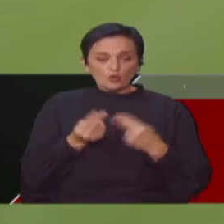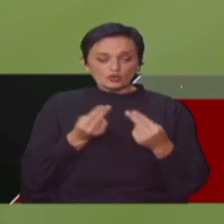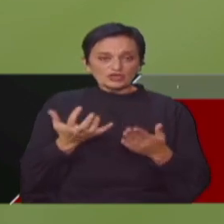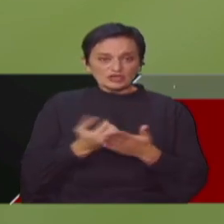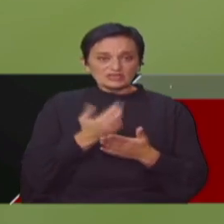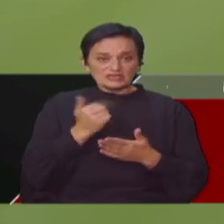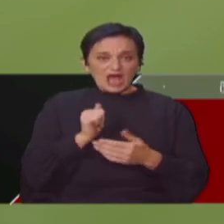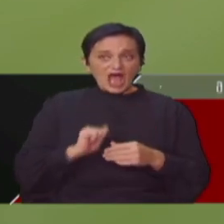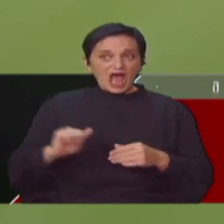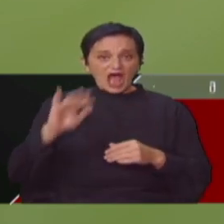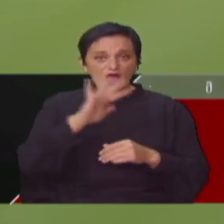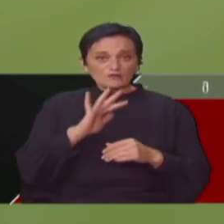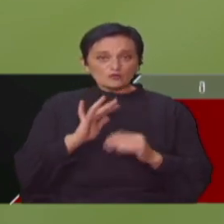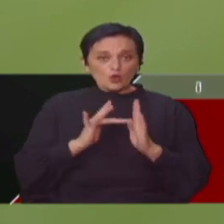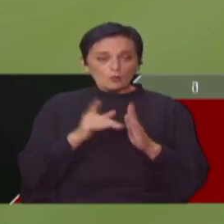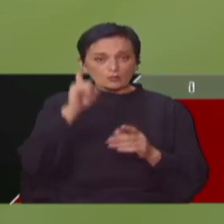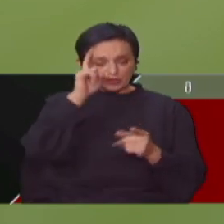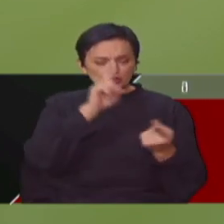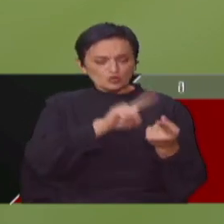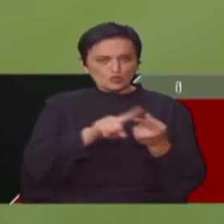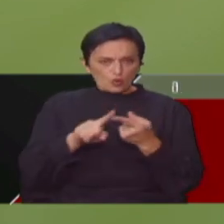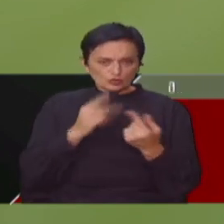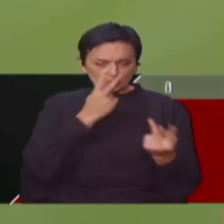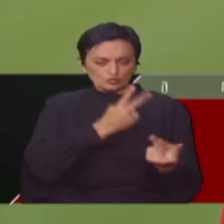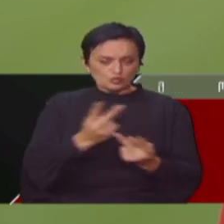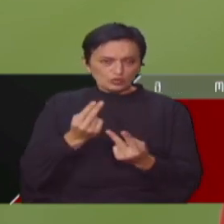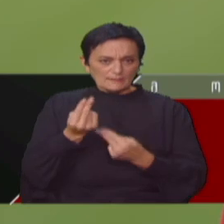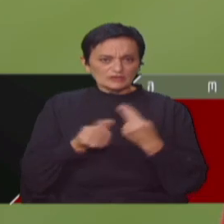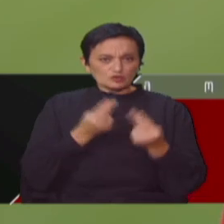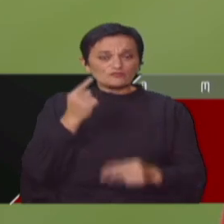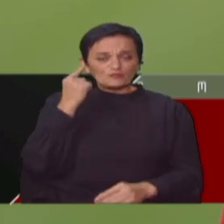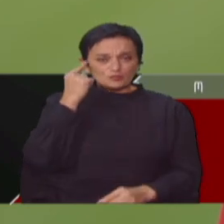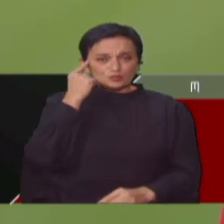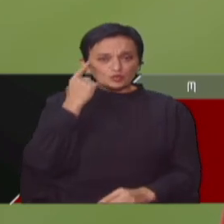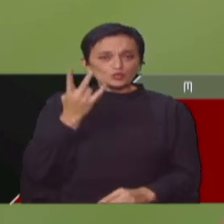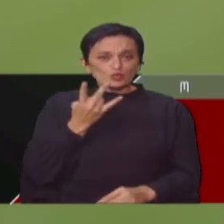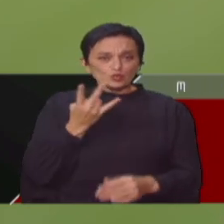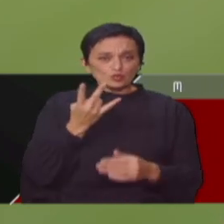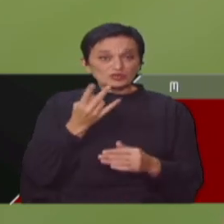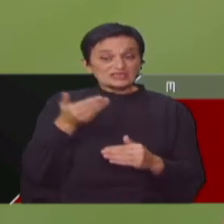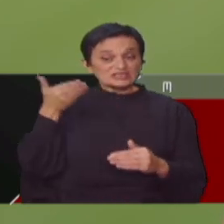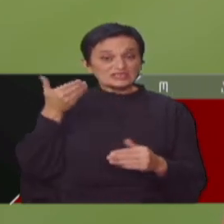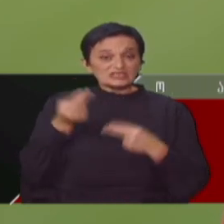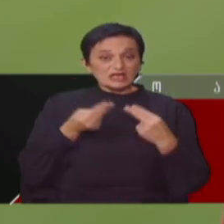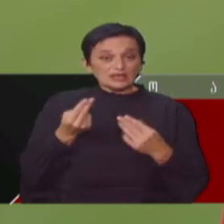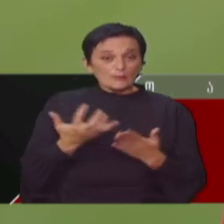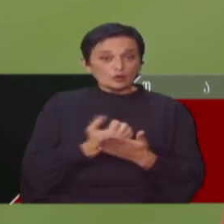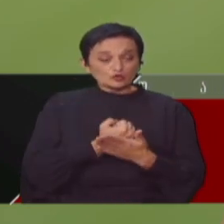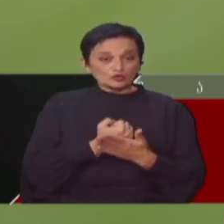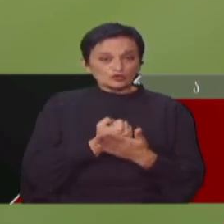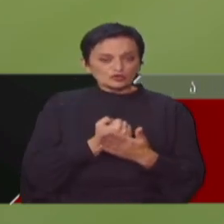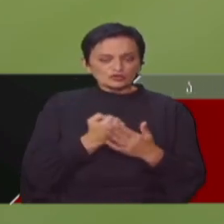ევროპის საგზური მოუტპოვოთ. ბიჭებთან კონტაქტი მქონდა, ვუყურებდი ასევე თამას. ფიქრობ, რომ უნდა მოგვეგო წინა თამაში,